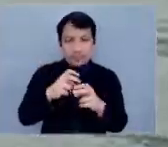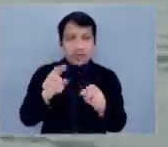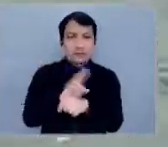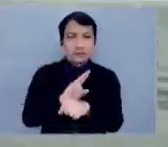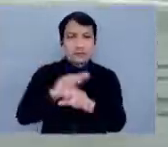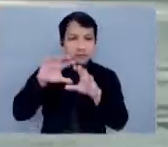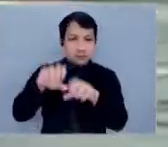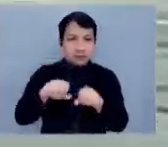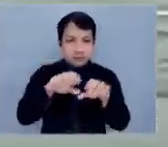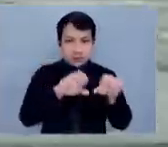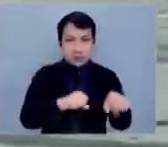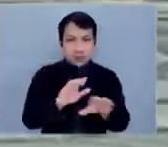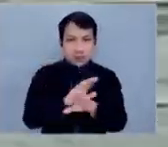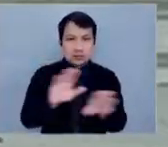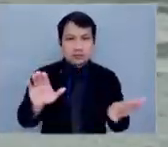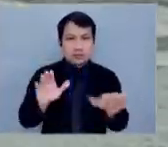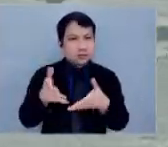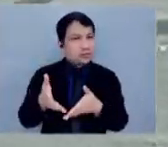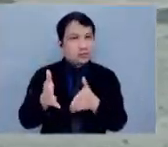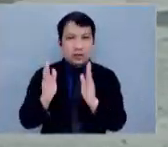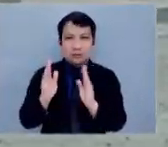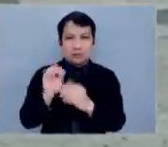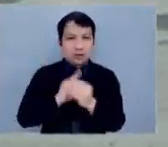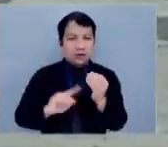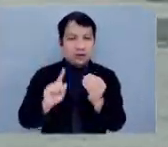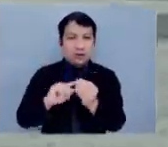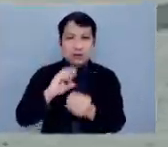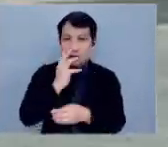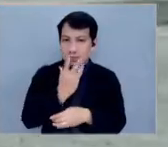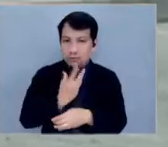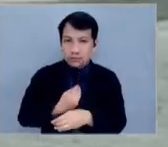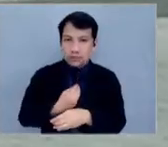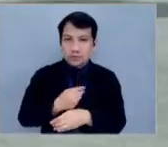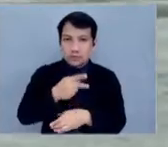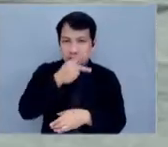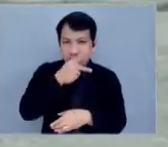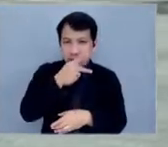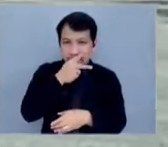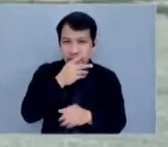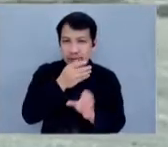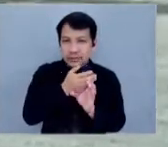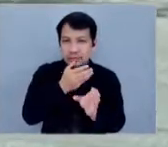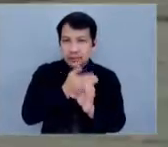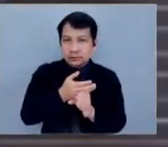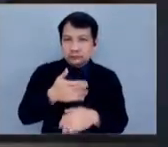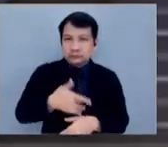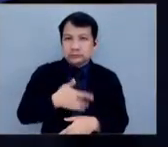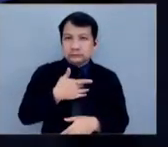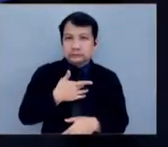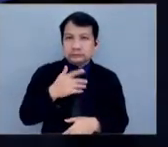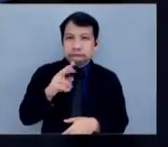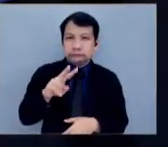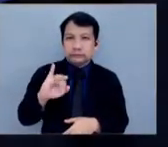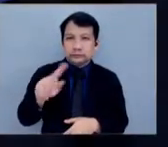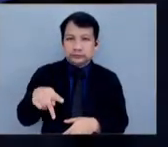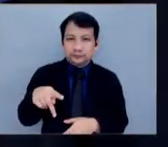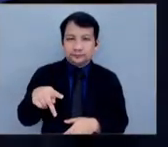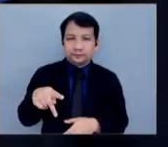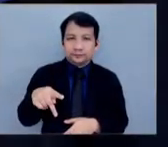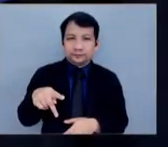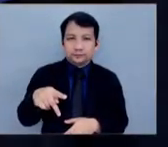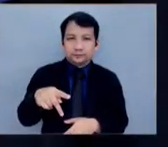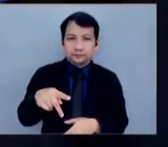Hindi raw nila palalagpasin, lalo na yung mga pribadong sasakyan na feeling VIP. Sa unang offense po